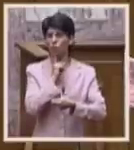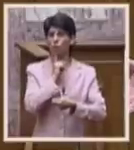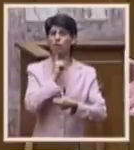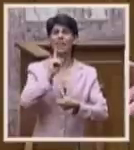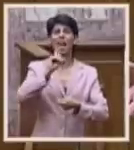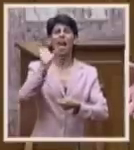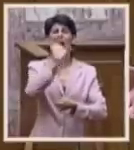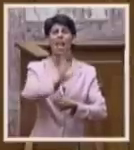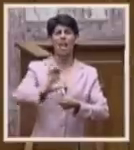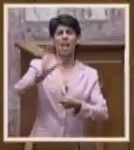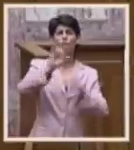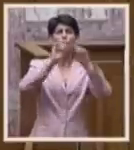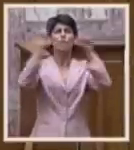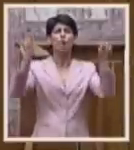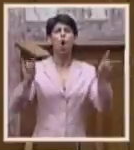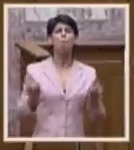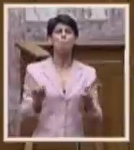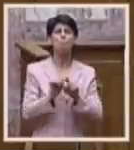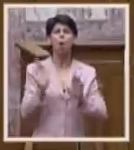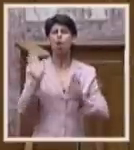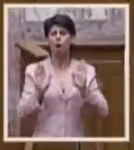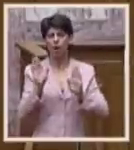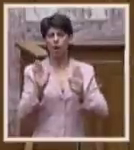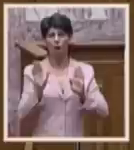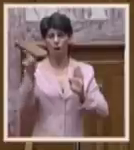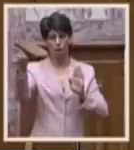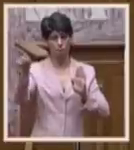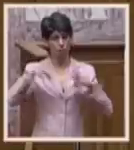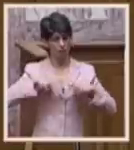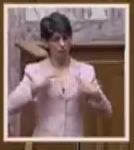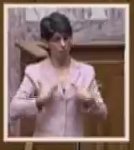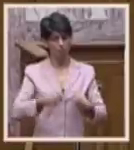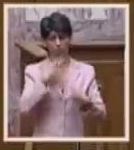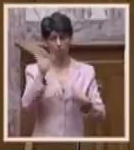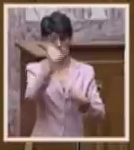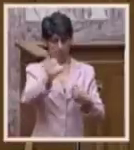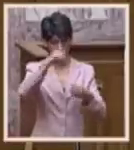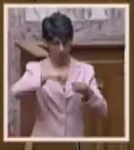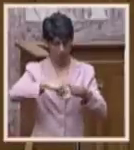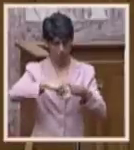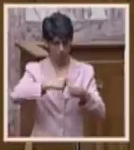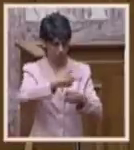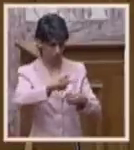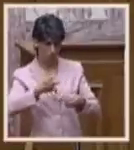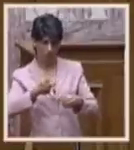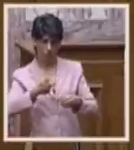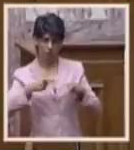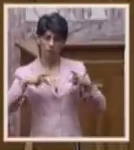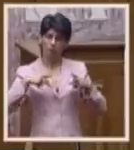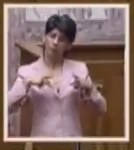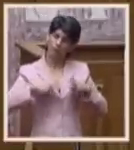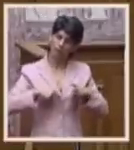ευρωομόλογα. Εκ μέρους των κρατών μελών, να δανείζεται δηλαδή η Ευρωπαϊκή Ένωση, και οι χώρες με